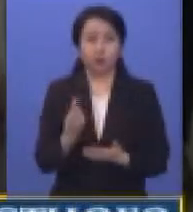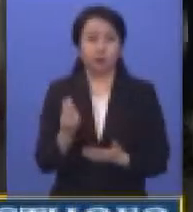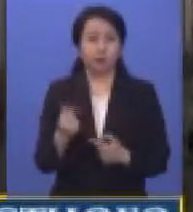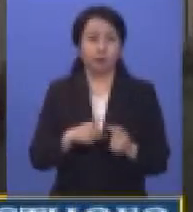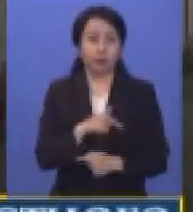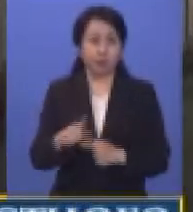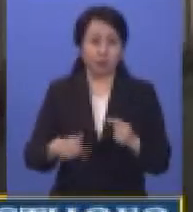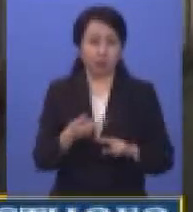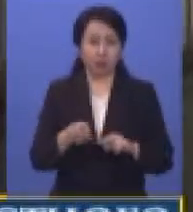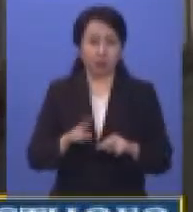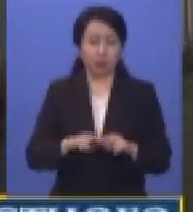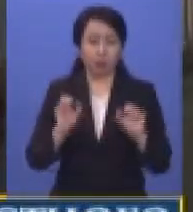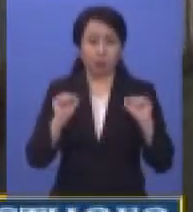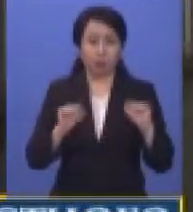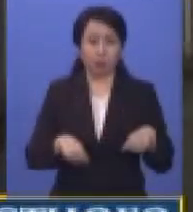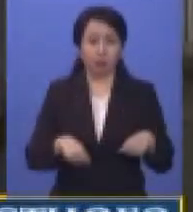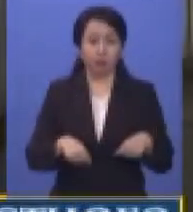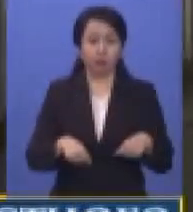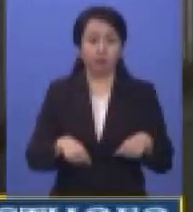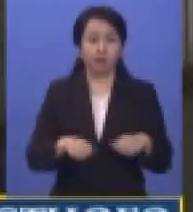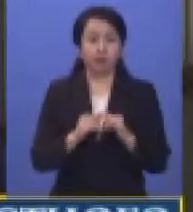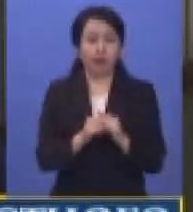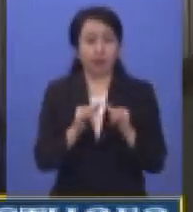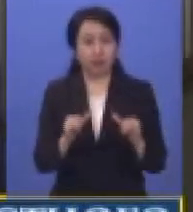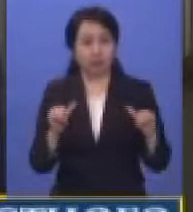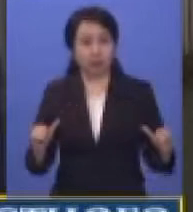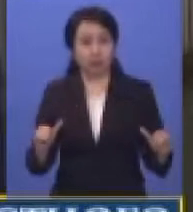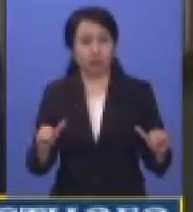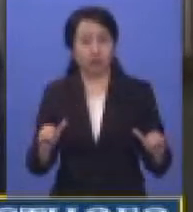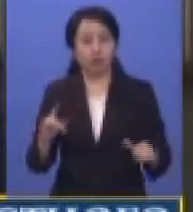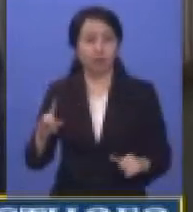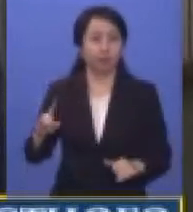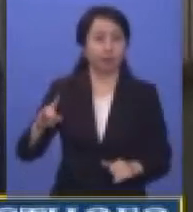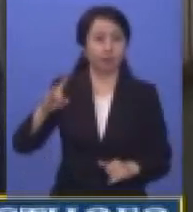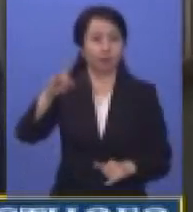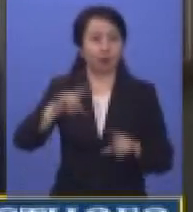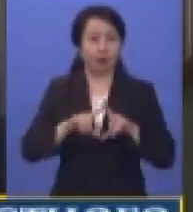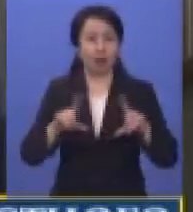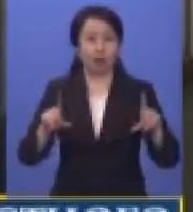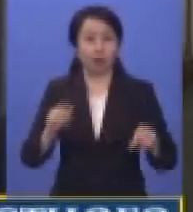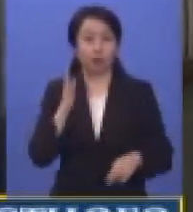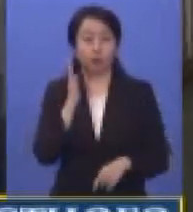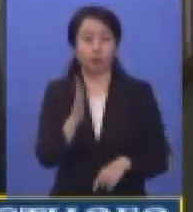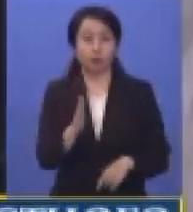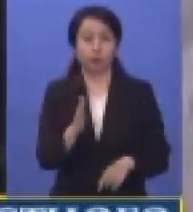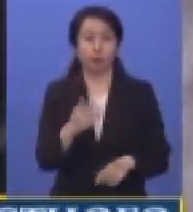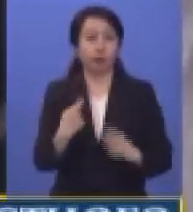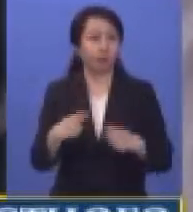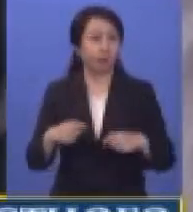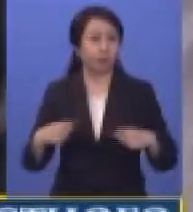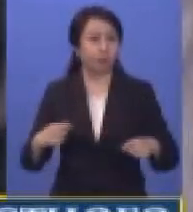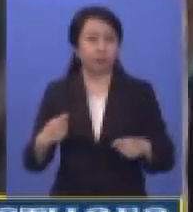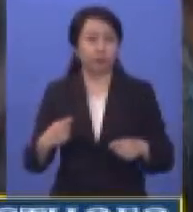бизнесмены, которые могут раскрутить наш аэропорт, выставляем и будем выставлять, пока не продадим. Должны